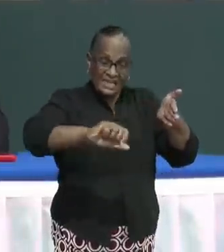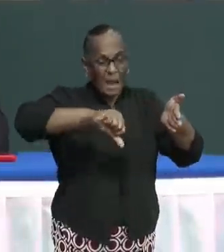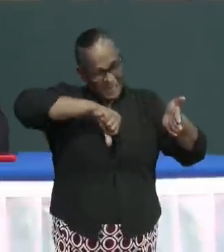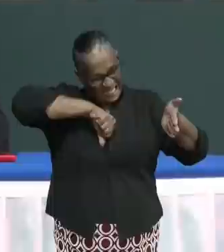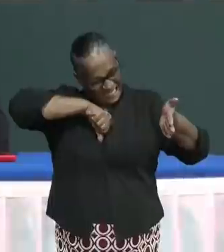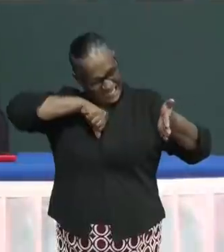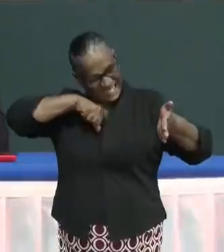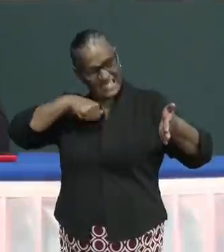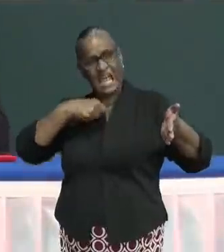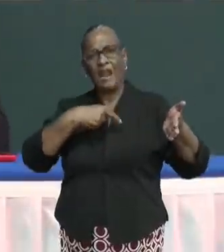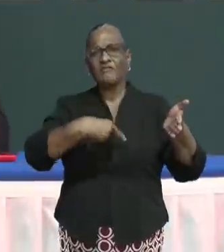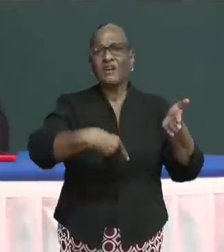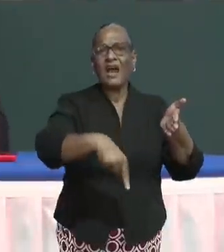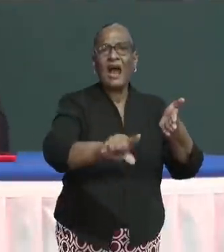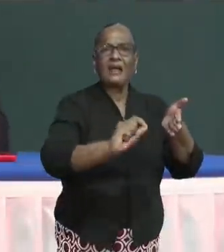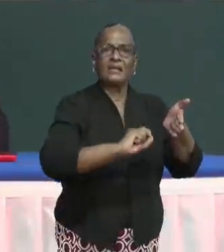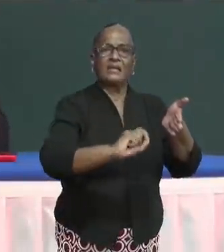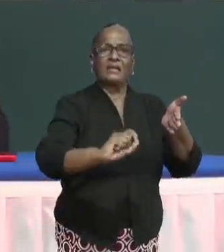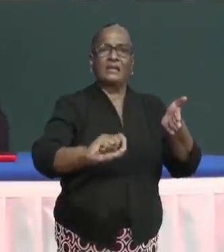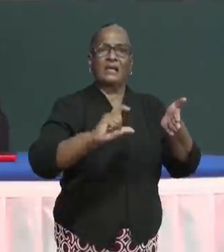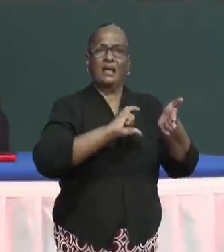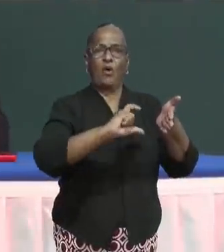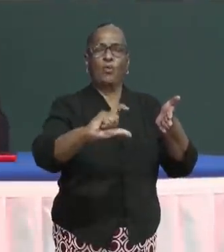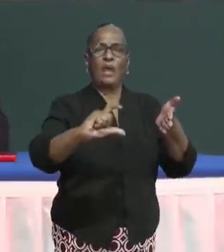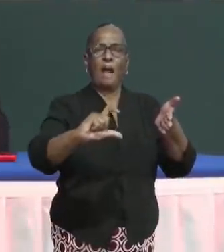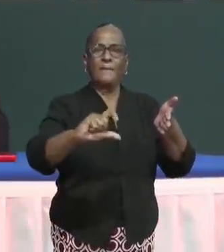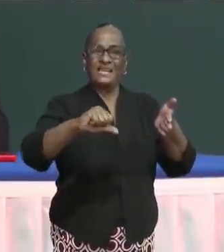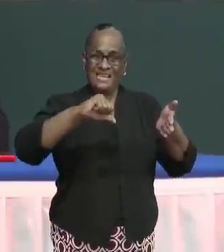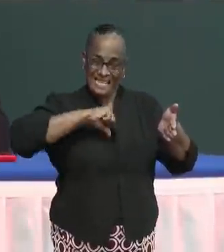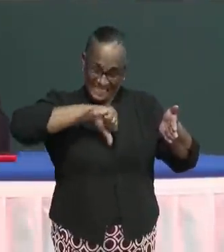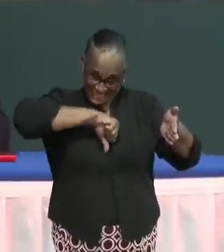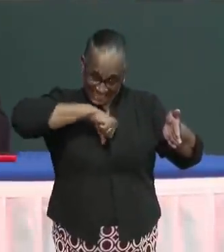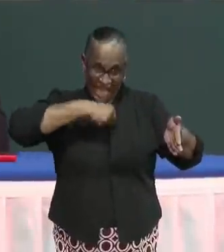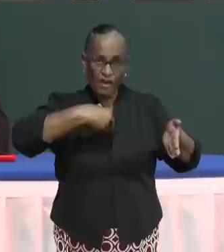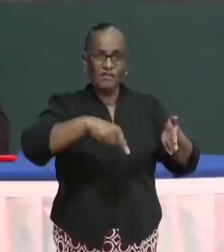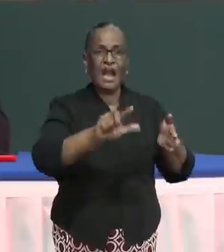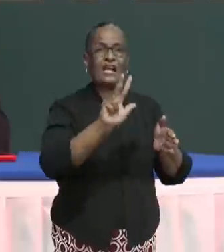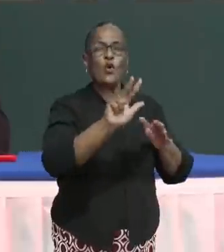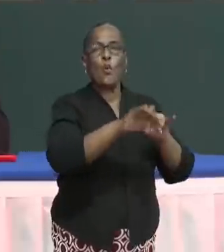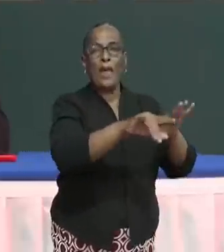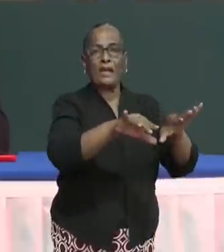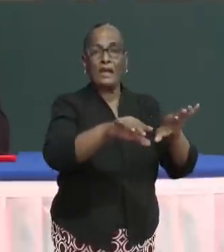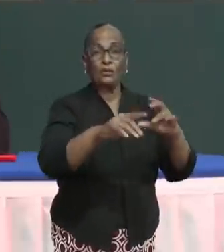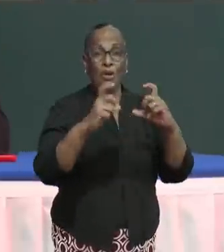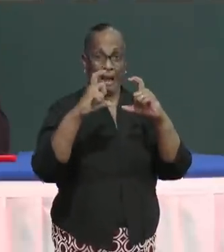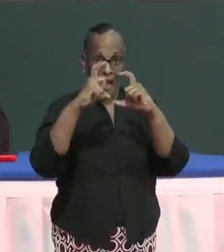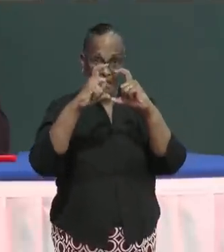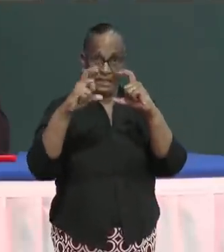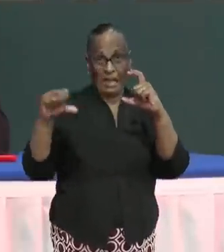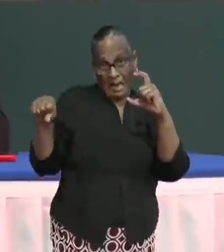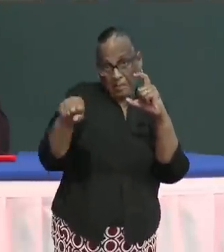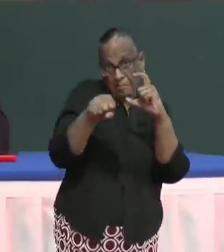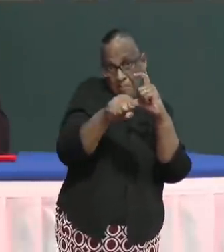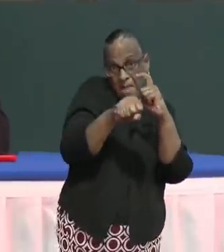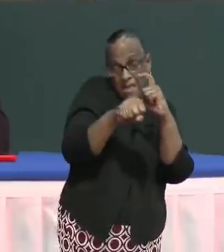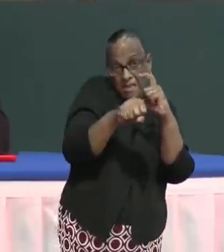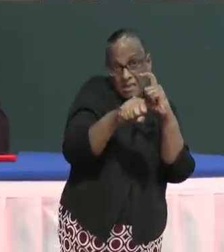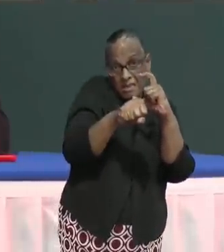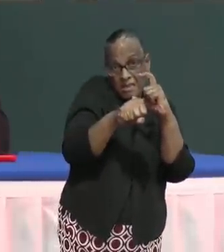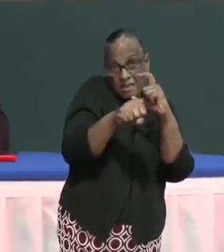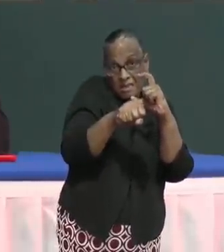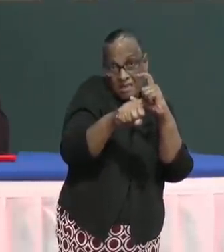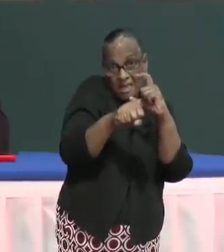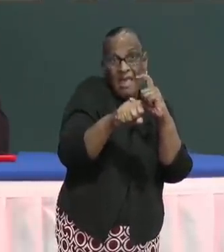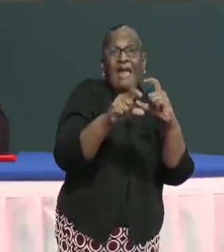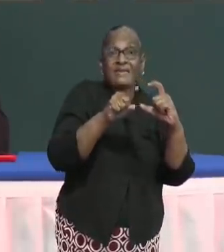abiggo na a wei kantoren na je ID-kaart. En heb je op